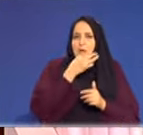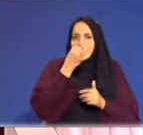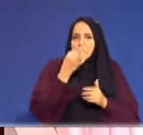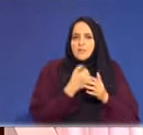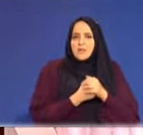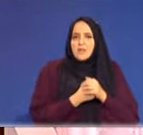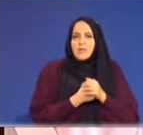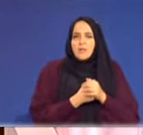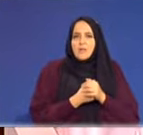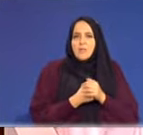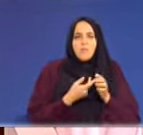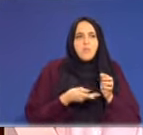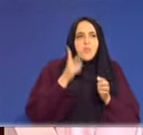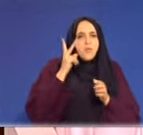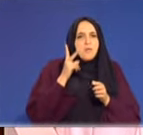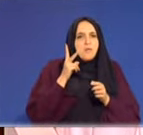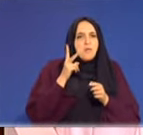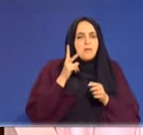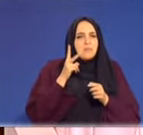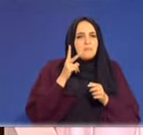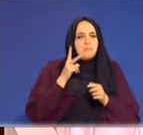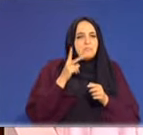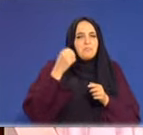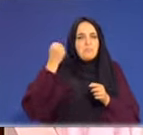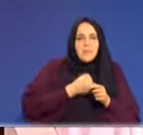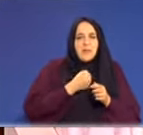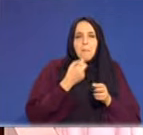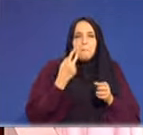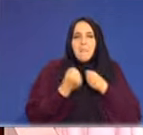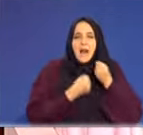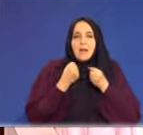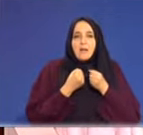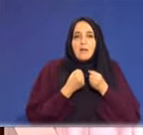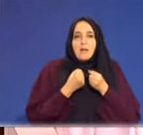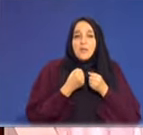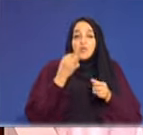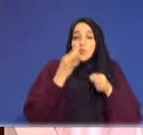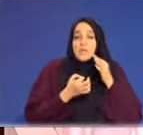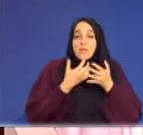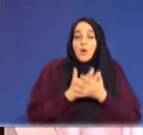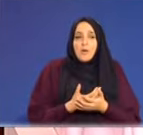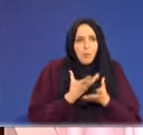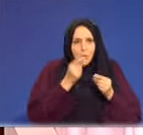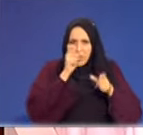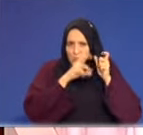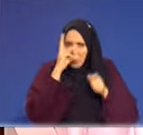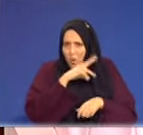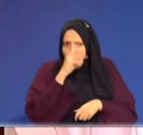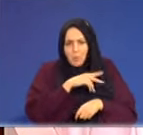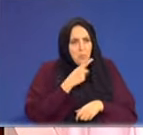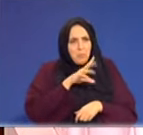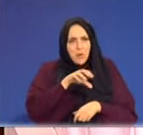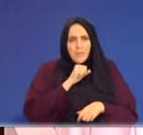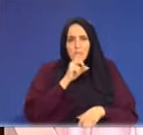شر انواع الظلم العداله البطيئه. نعم. وكاين الناس اللي ماتوا مازال ما داوش حقوقهم. حقوقهم نعم. يعني هذا